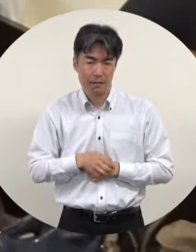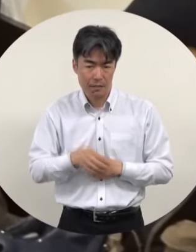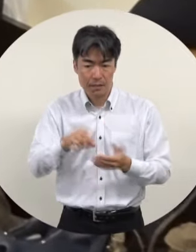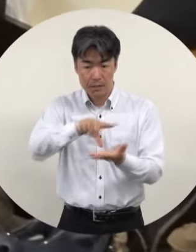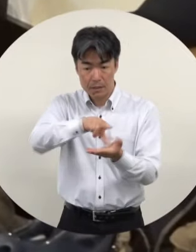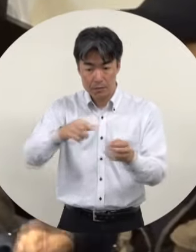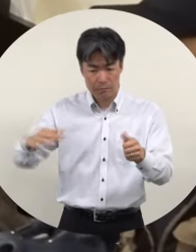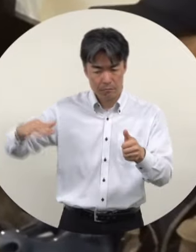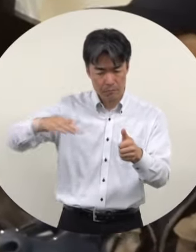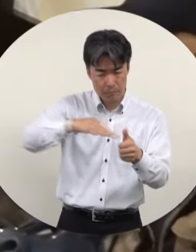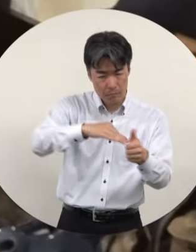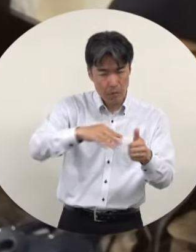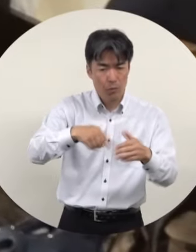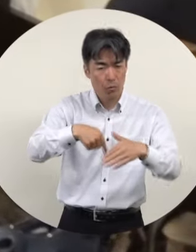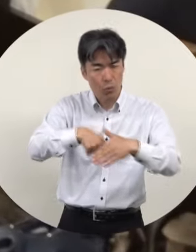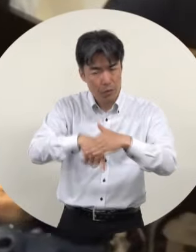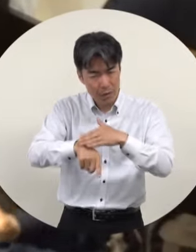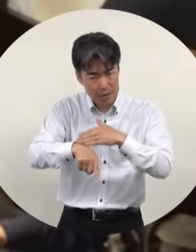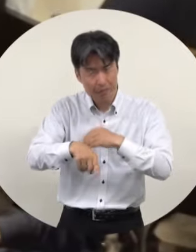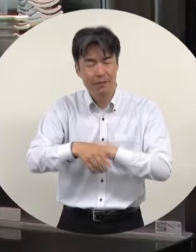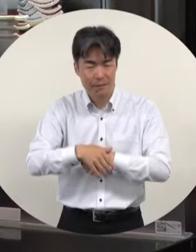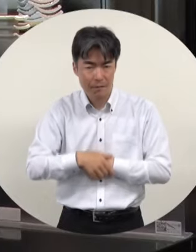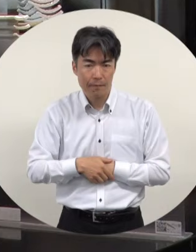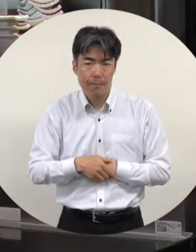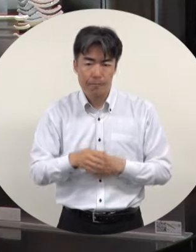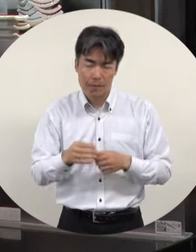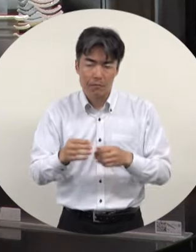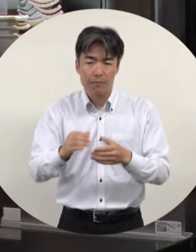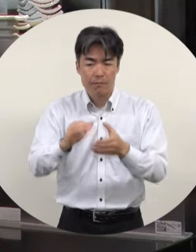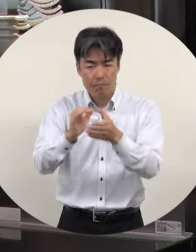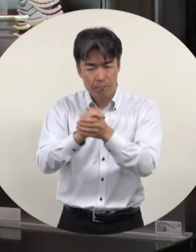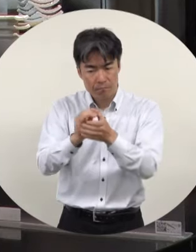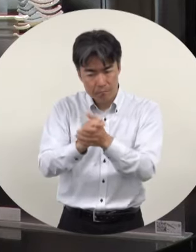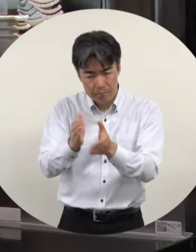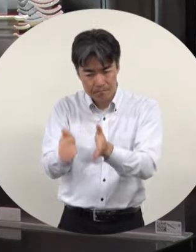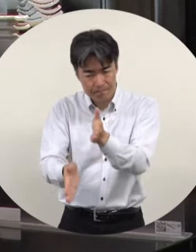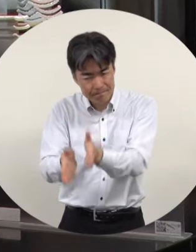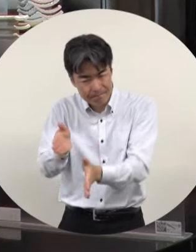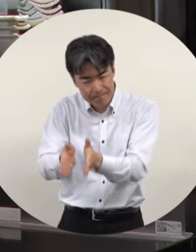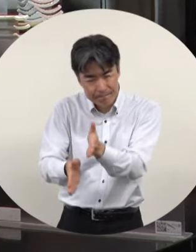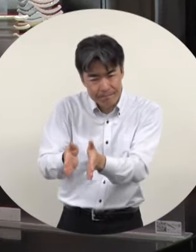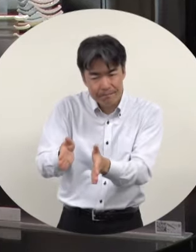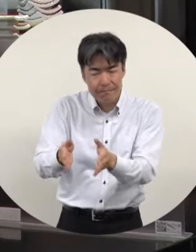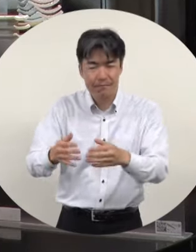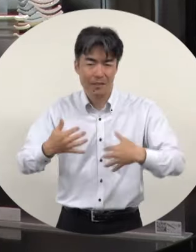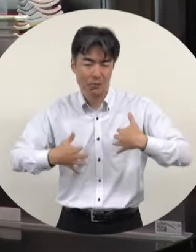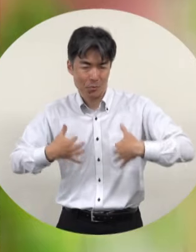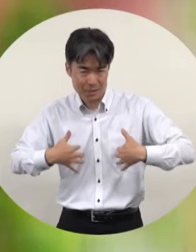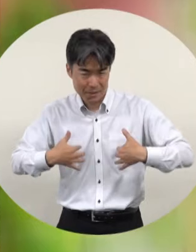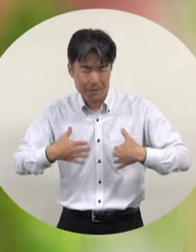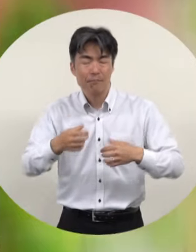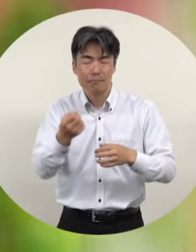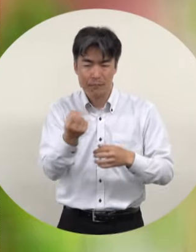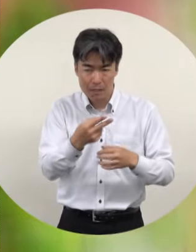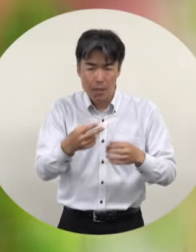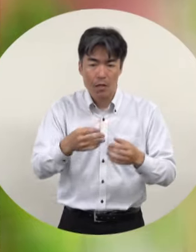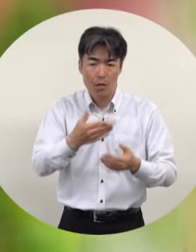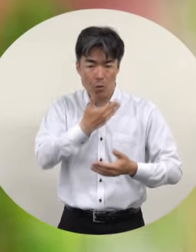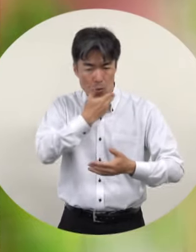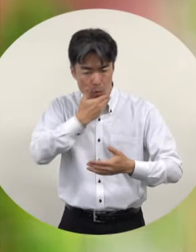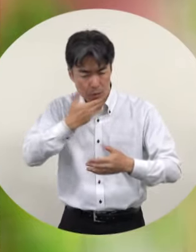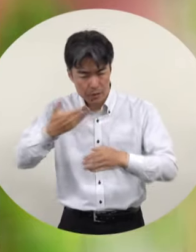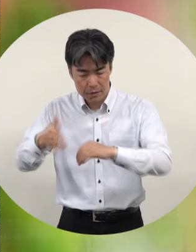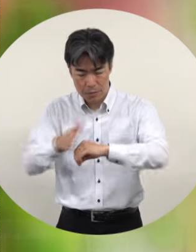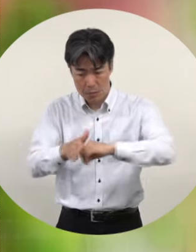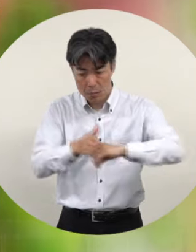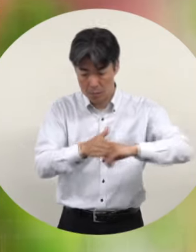るその秘訣とは。 フレンドリーで接していることが多いので、うん、まあ、また美味しいものとか